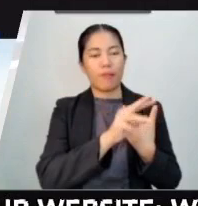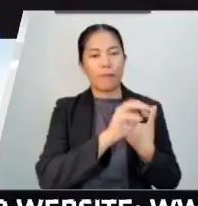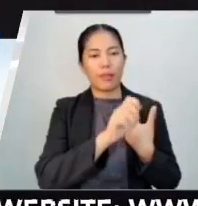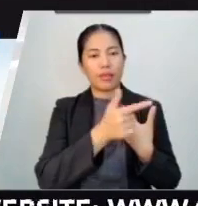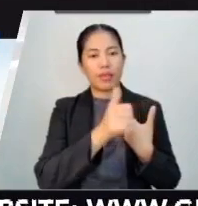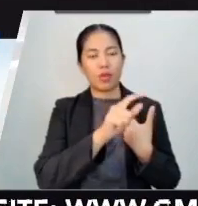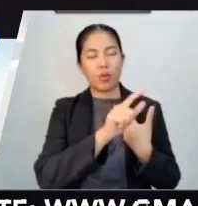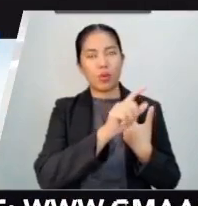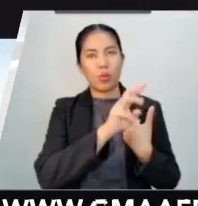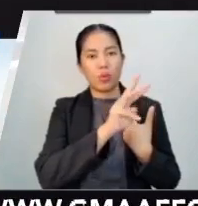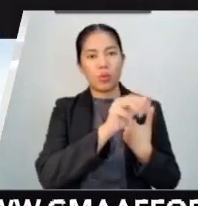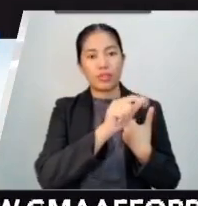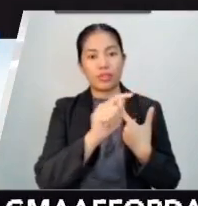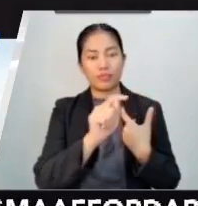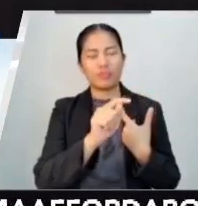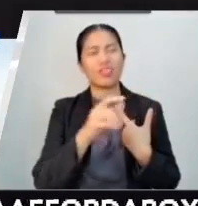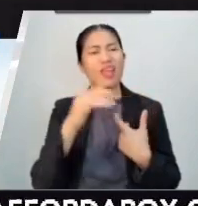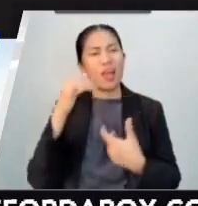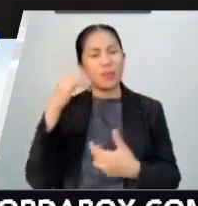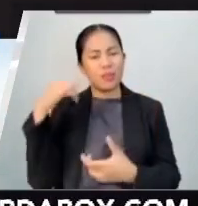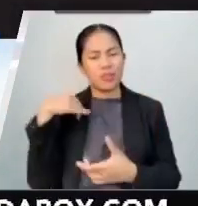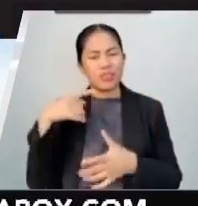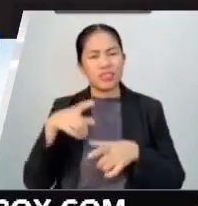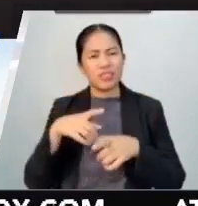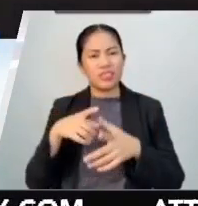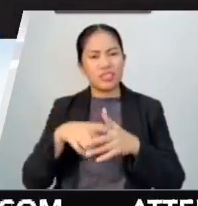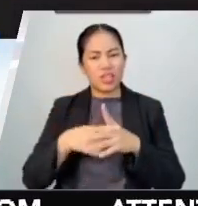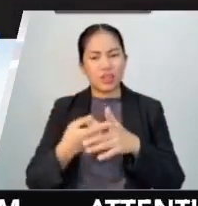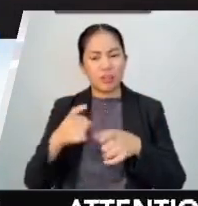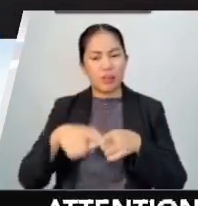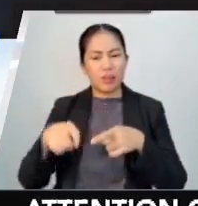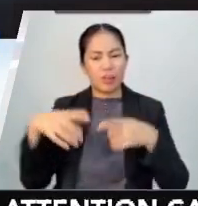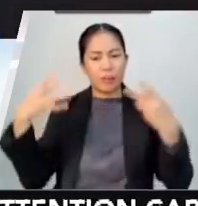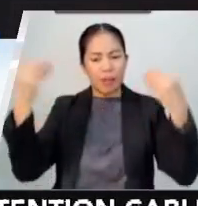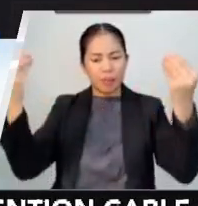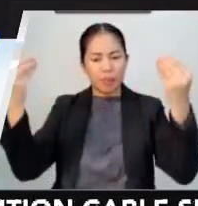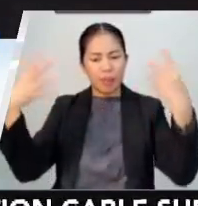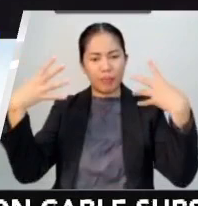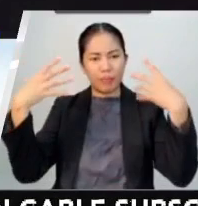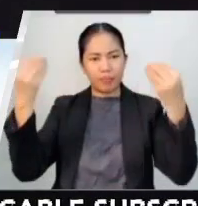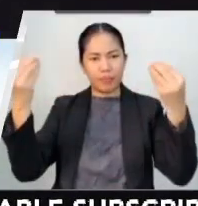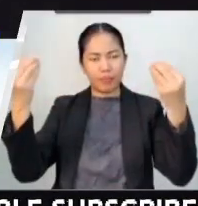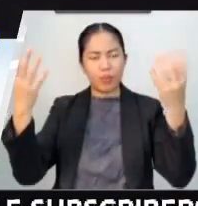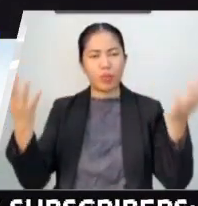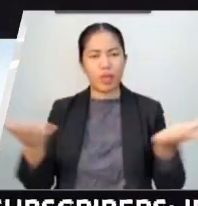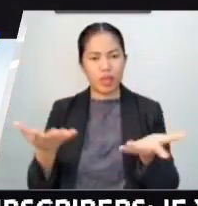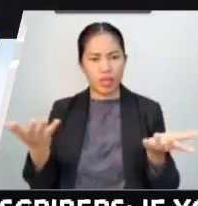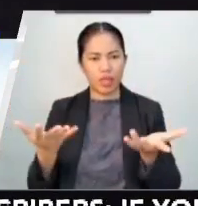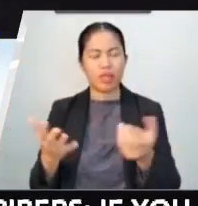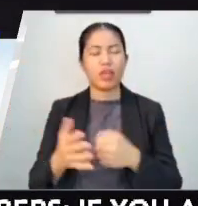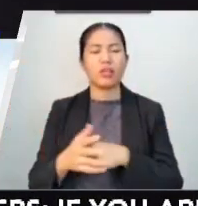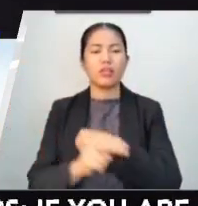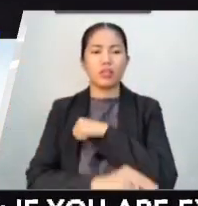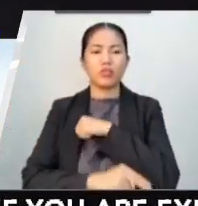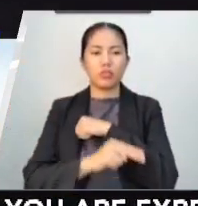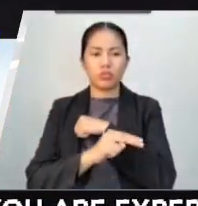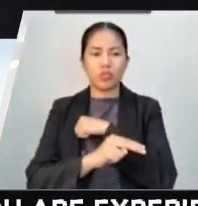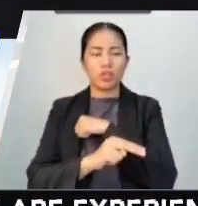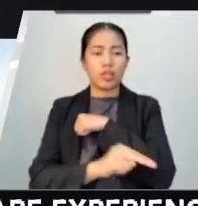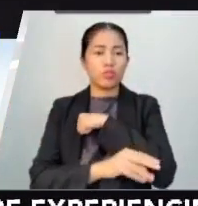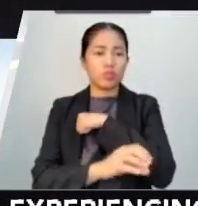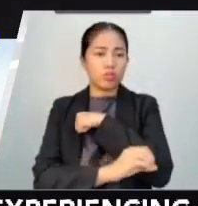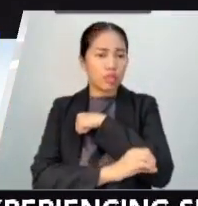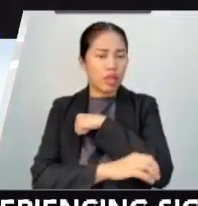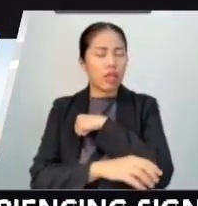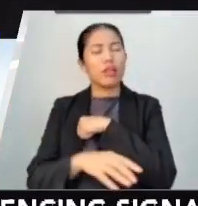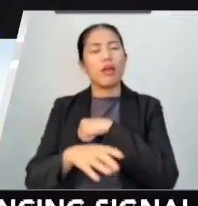ang patay-sinding kuryente sa Panay Island at bahagi ng Negros Occidental at Bacolod City. Kaya kasabay ng mainit na panahon,